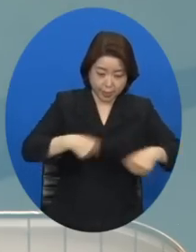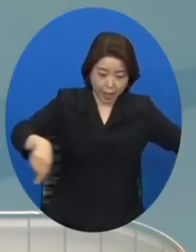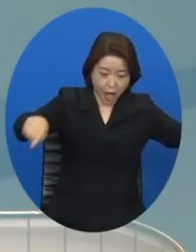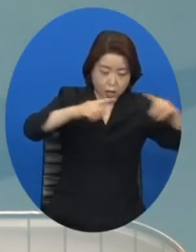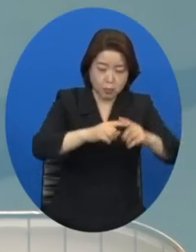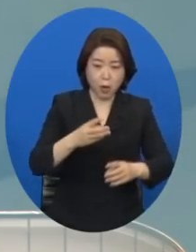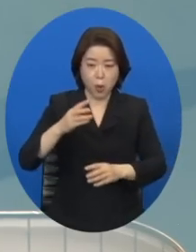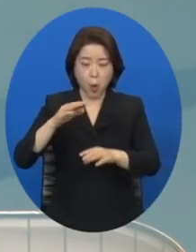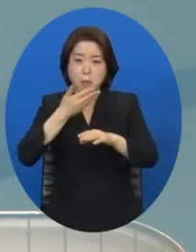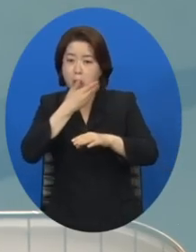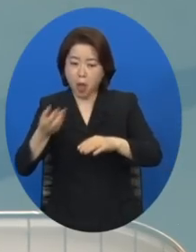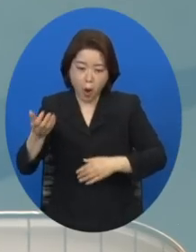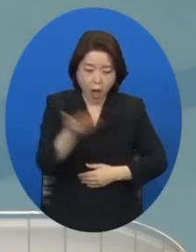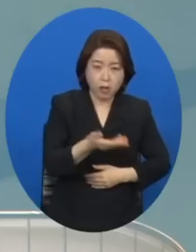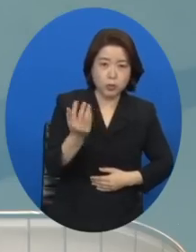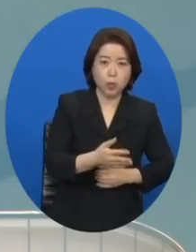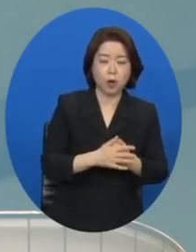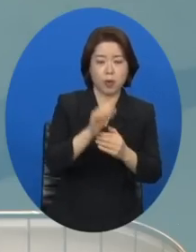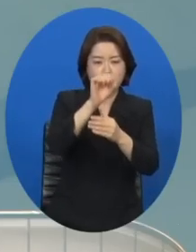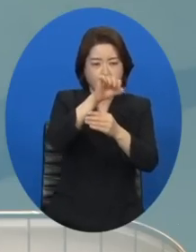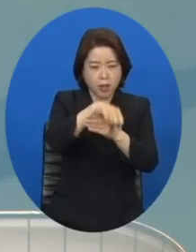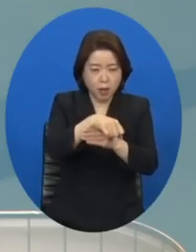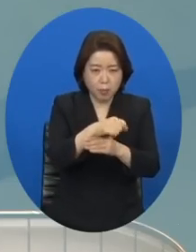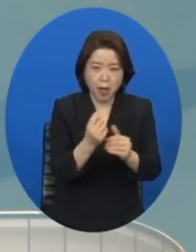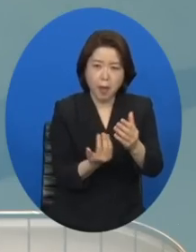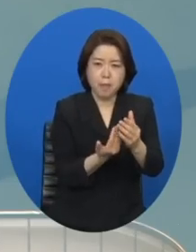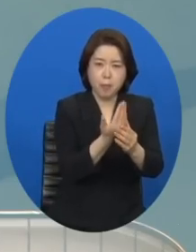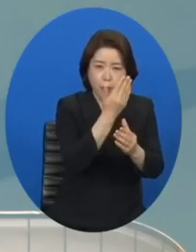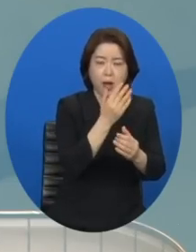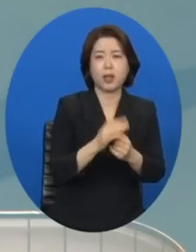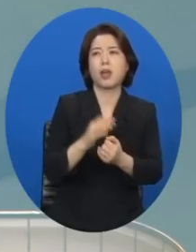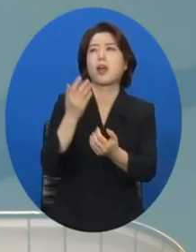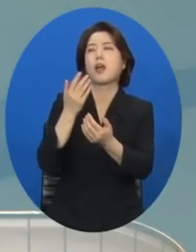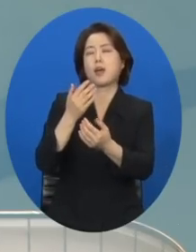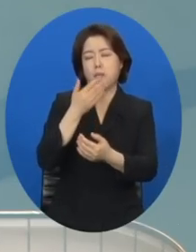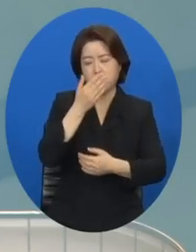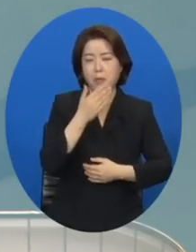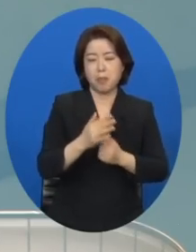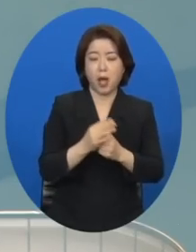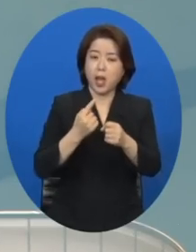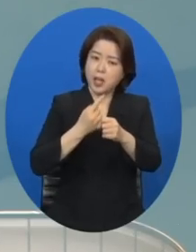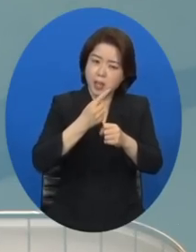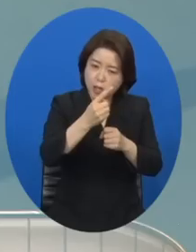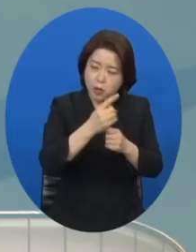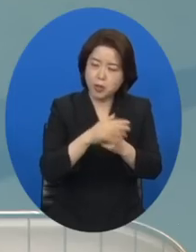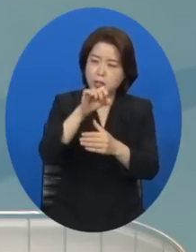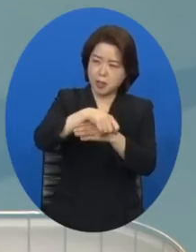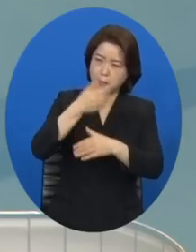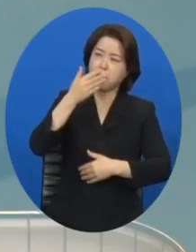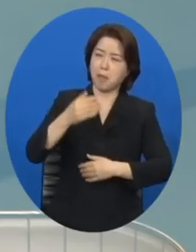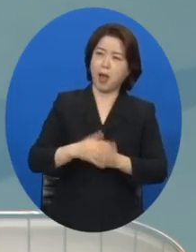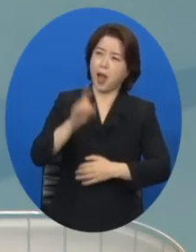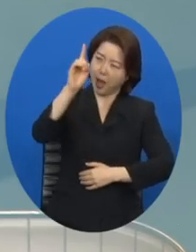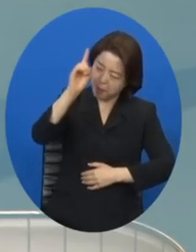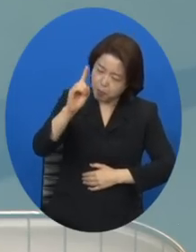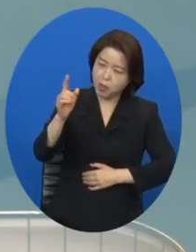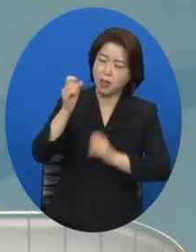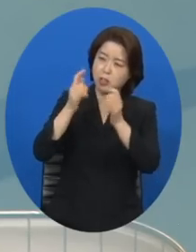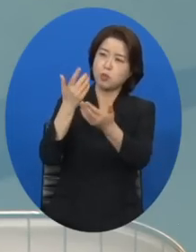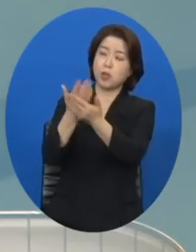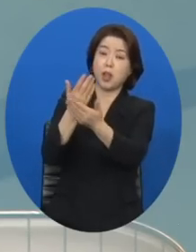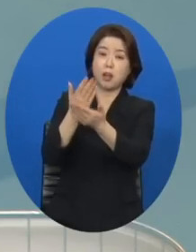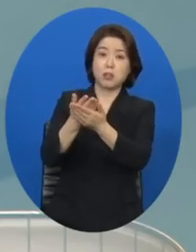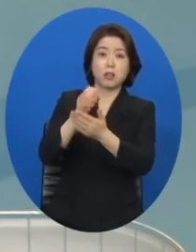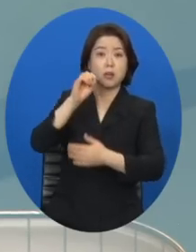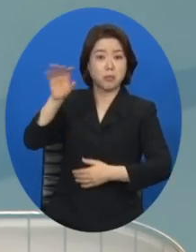줘서이 나무가 열매를 맺게 하겠습니다 1년 뒤면 열매를 맺을지도 모릅니다 그러니까 한 번 더 기회를 주십시오라는